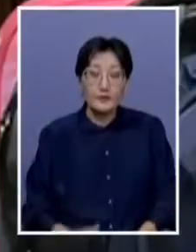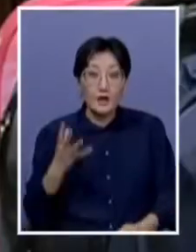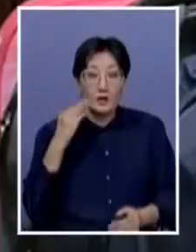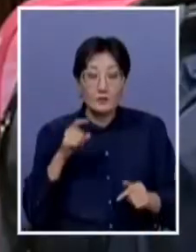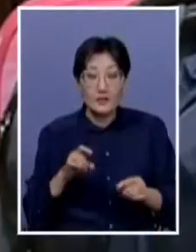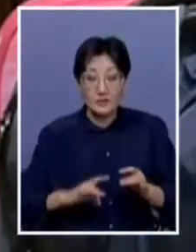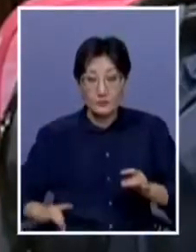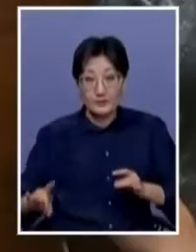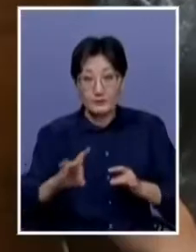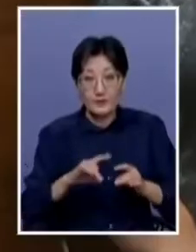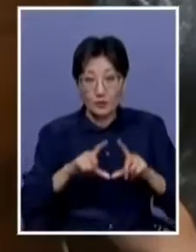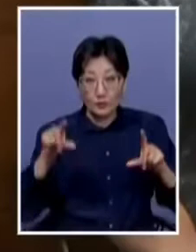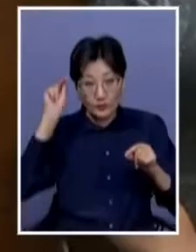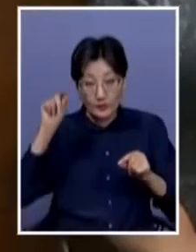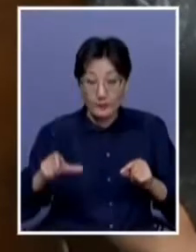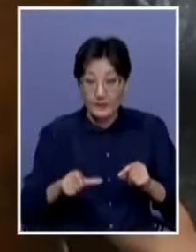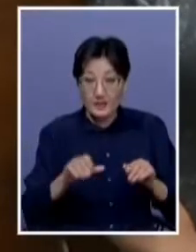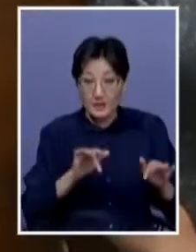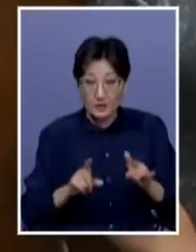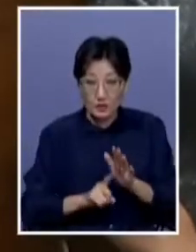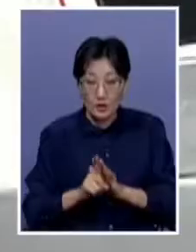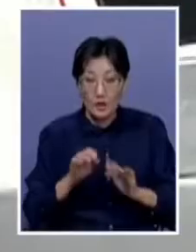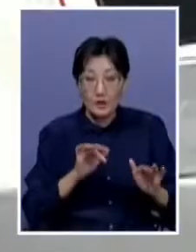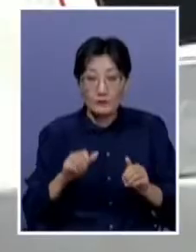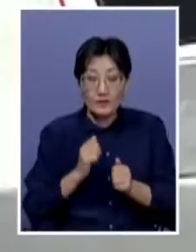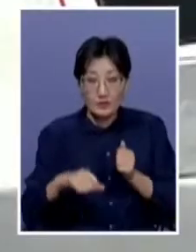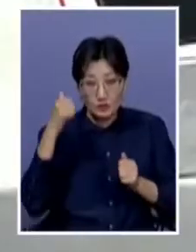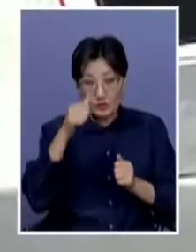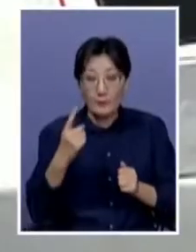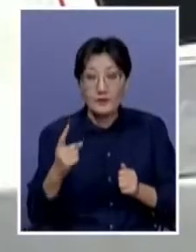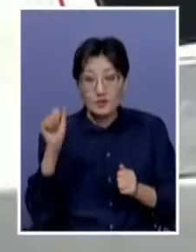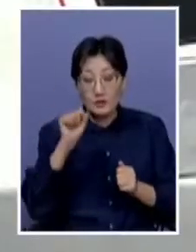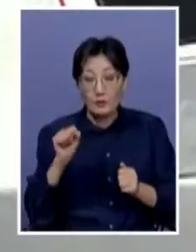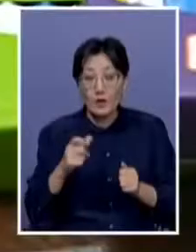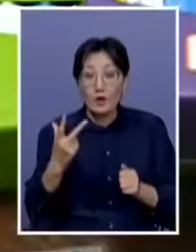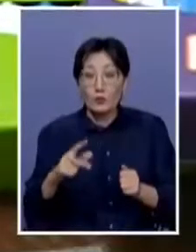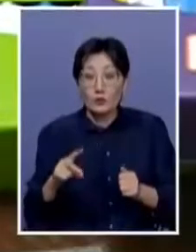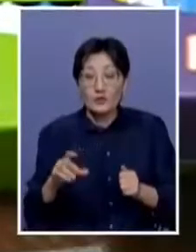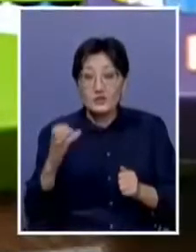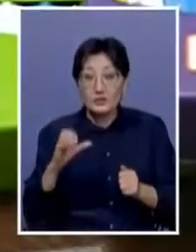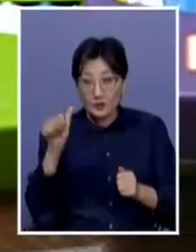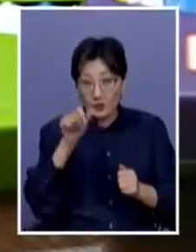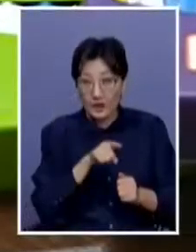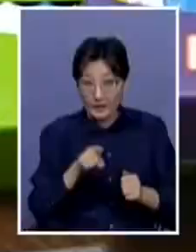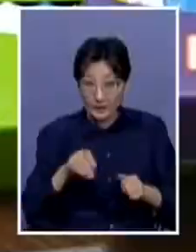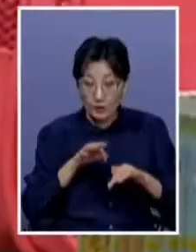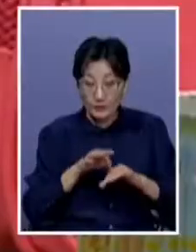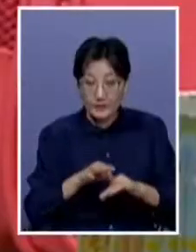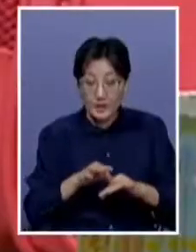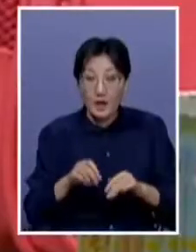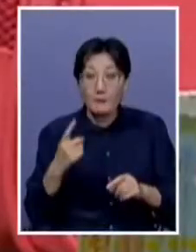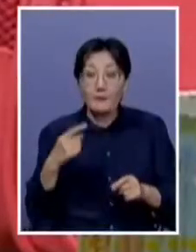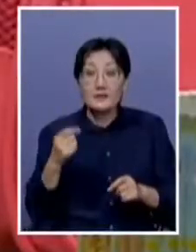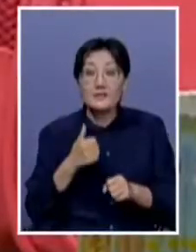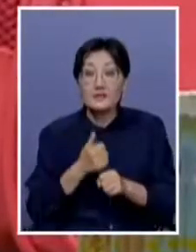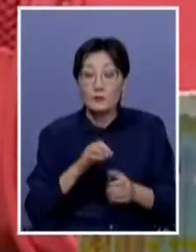Алматыда республикалық мектепке жол акциясы басталды. Шара жыл сайын 1 тамыз бен 30 қыркүйек аралығында өтеді. Қайырымдылық шараның басты